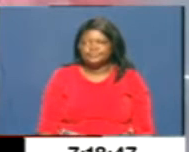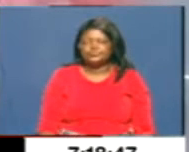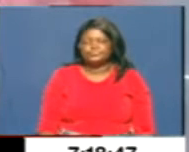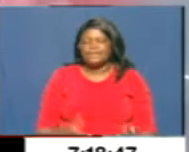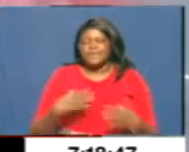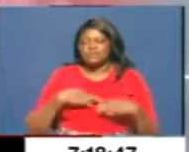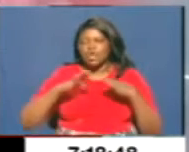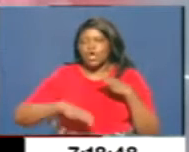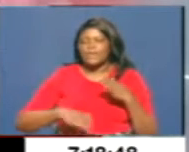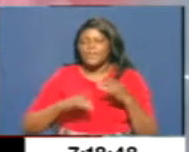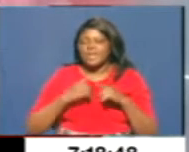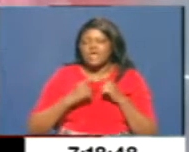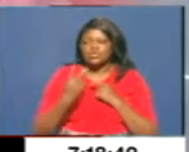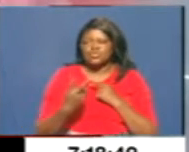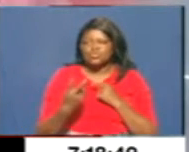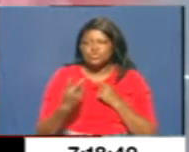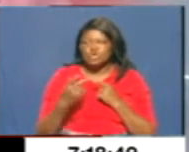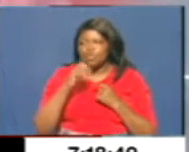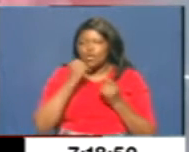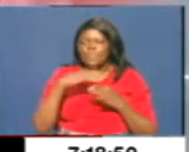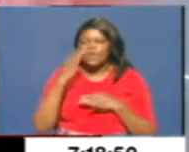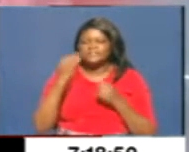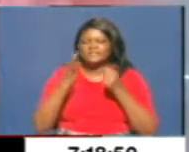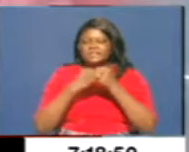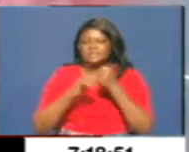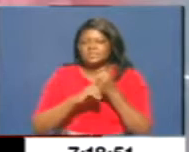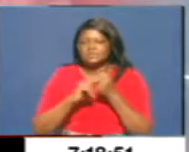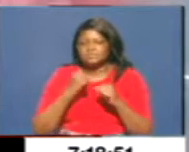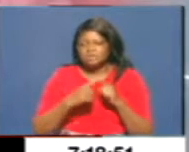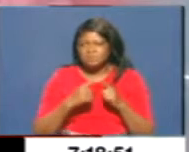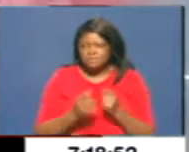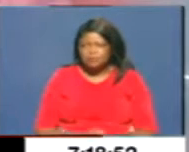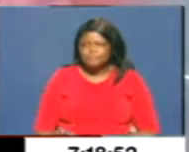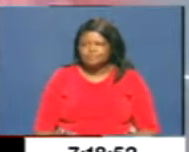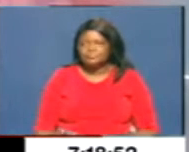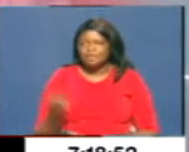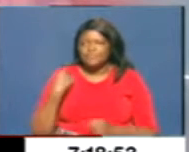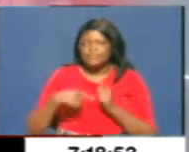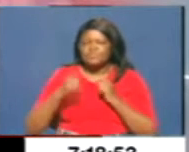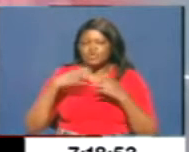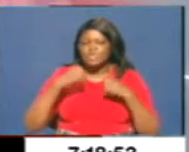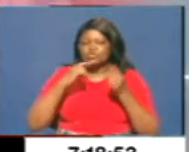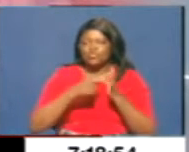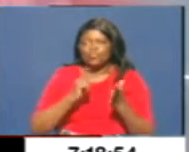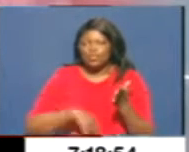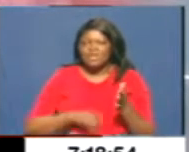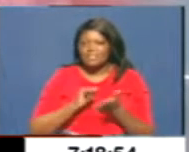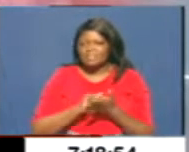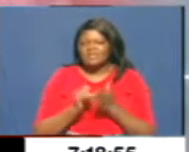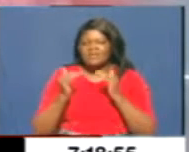wa miaka miwili, huku mzee zaidi akiwa na umri wa miaka 86. Takwimu za wizara ya afya zinaonyesha kwamba kiwango cha maambukizi ni